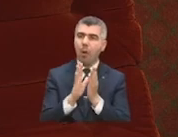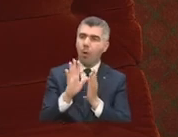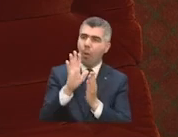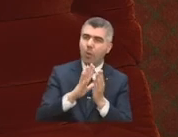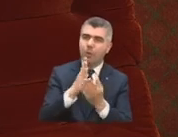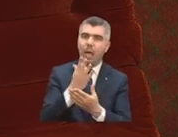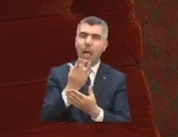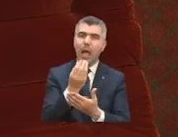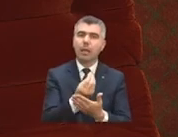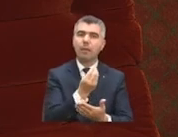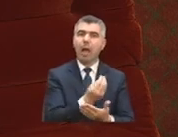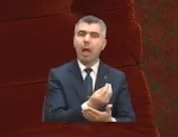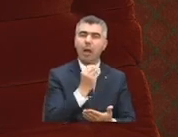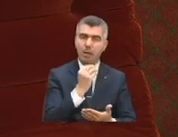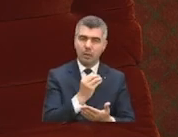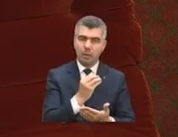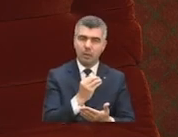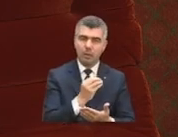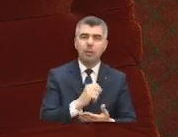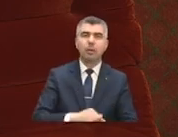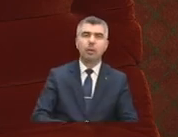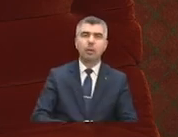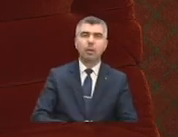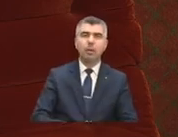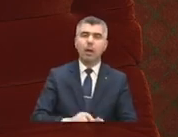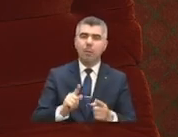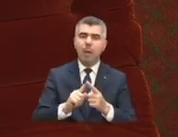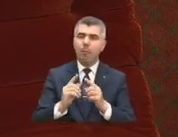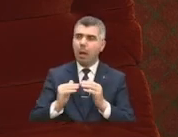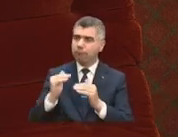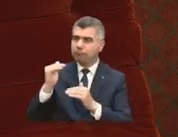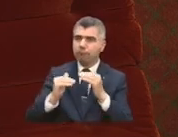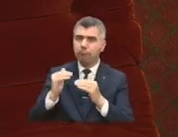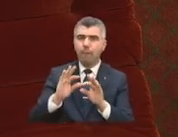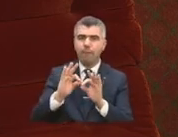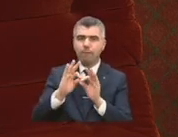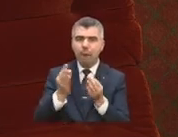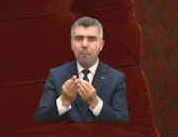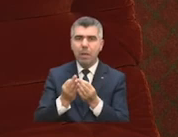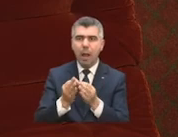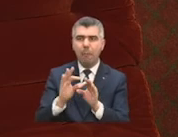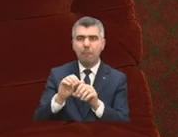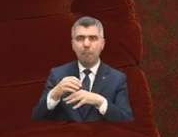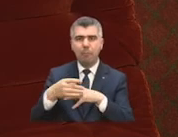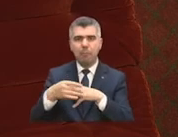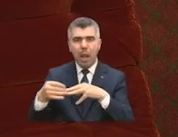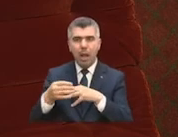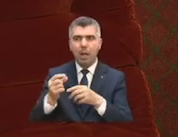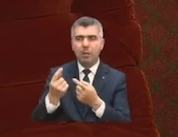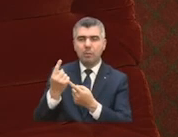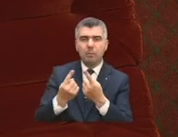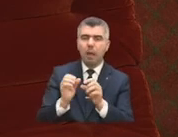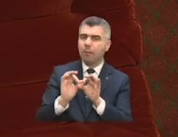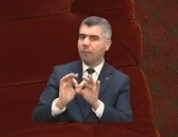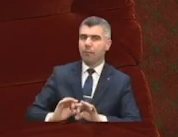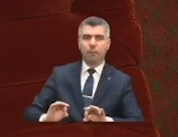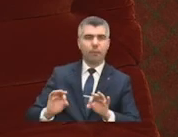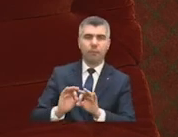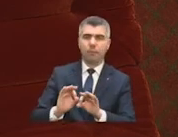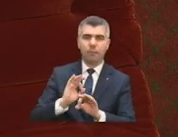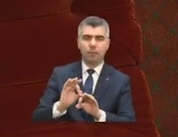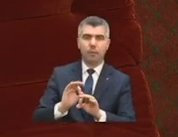الأطفال بصرف النظر على وضعيتهم العائلية، وتسهر الوزارة أيضا على تمكين